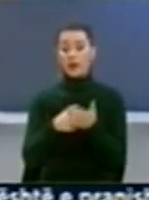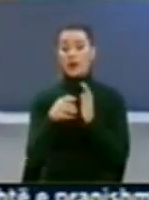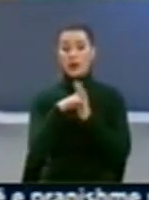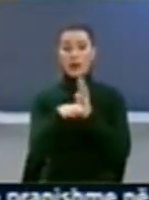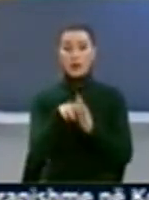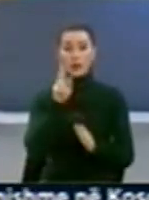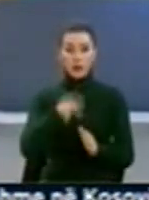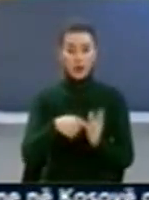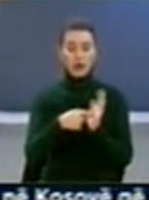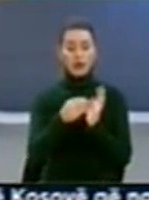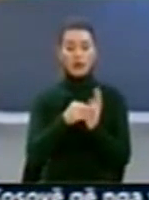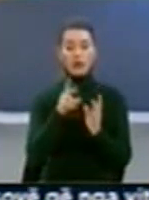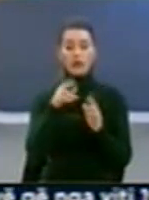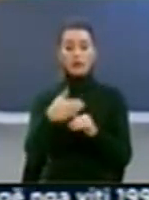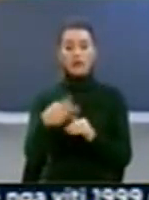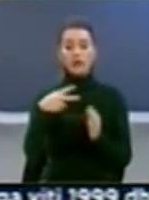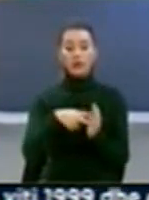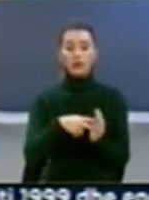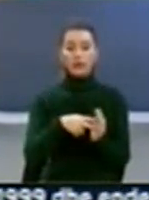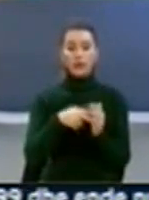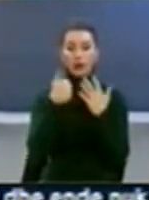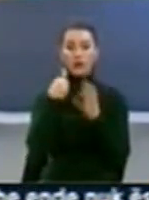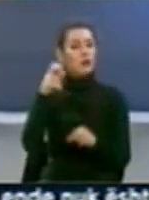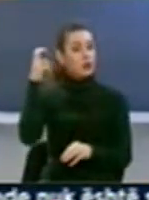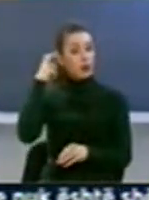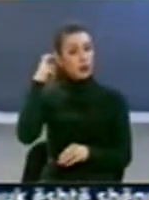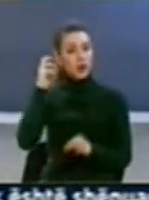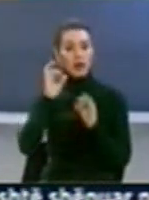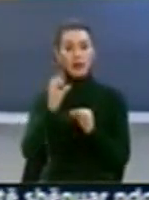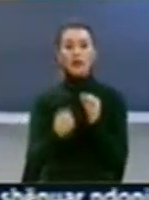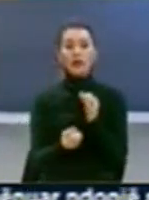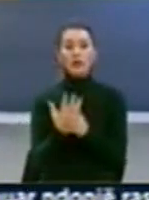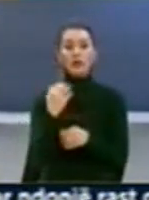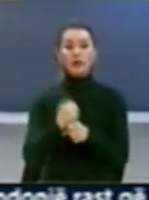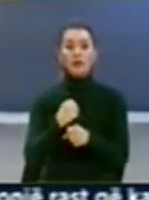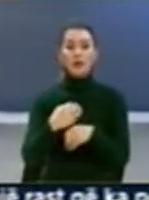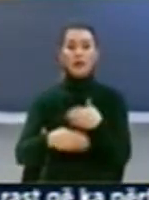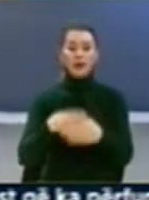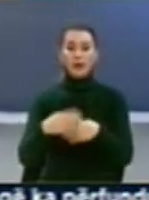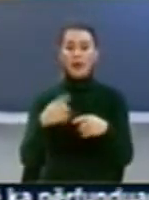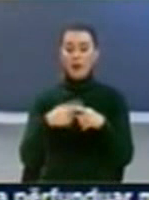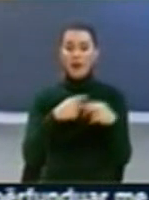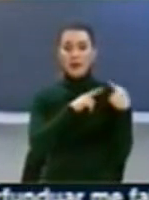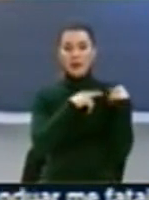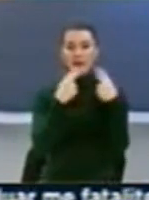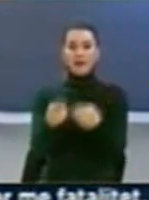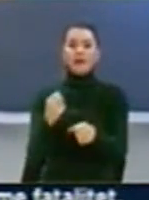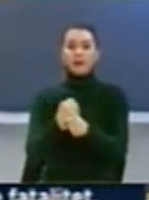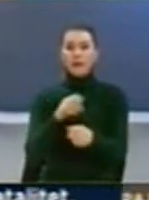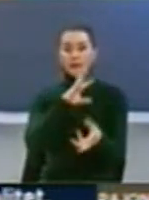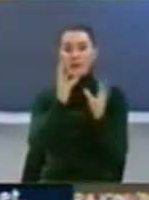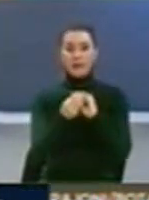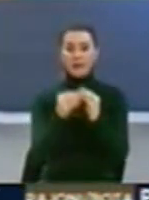fuqi, pritet që në qershor të vitit 2016 të funksionalizohen dhe ne të ju abartë me kompetencat për të cilat